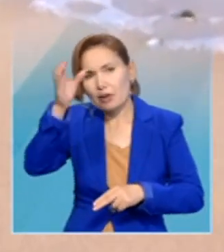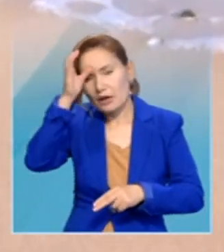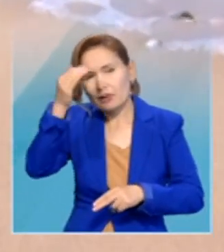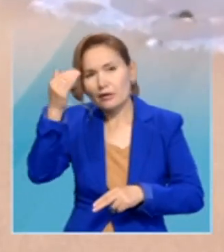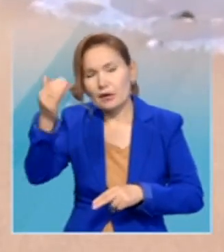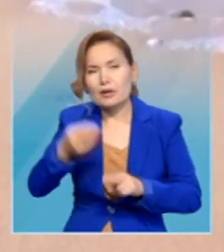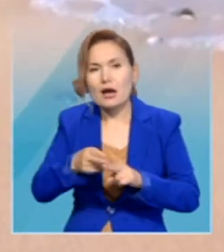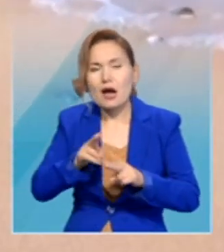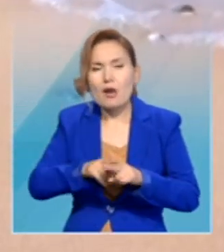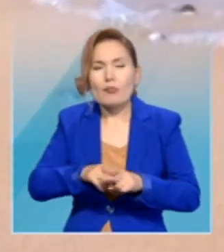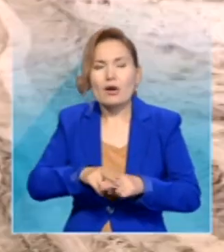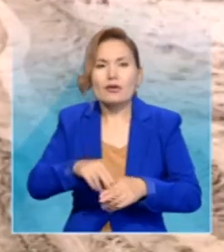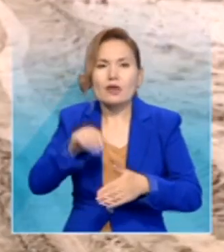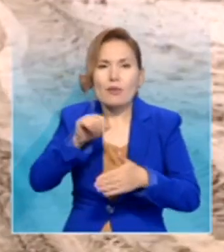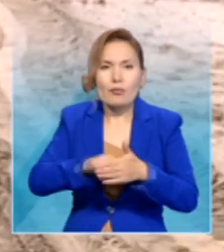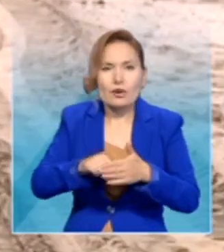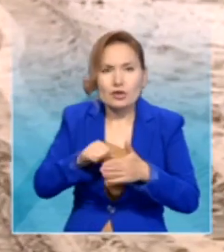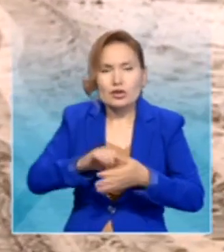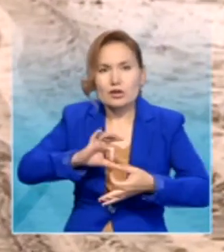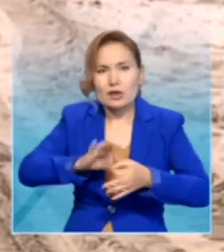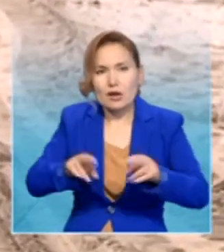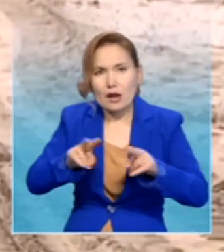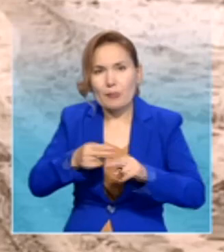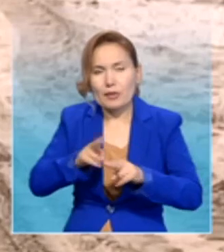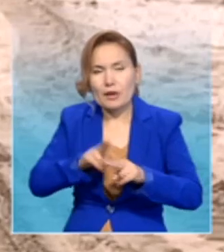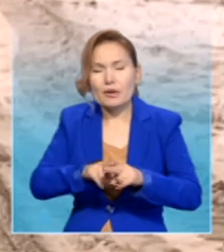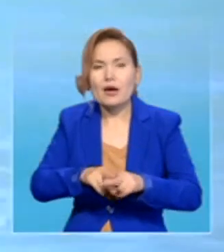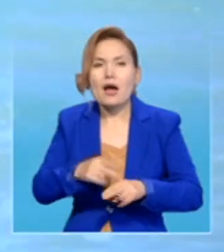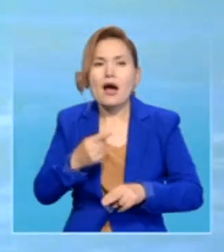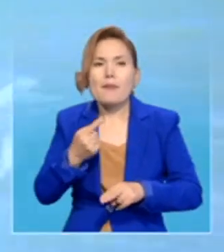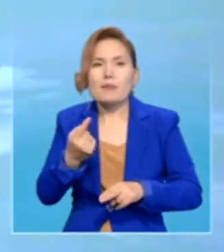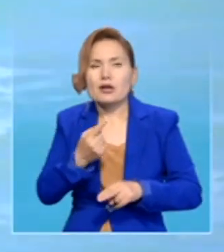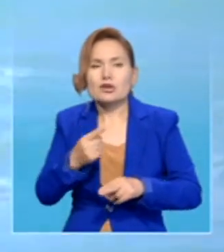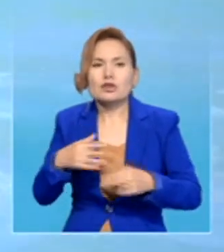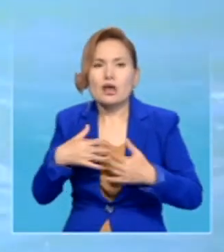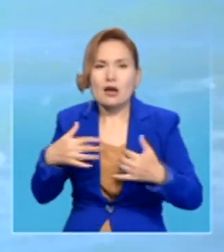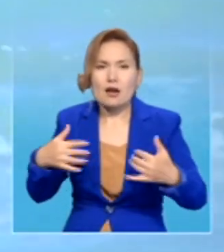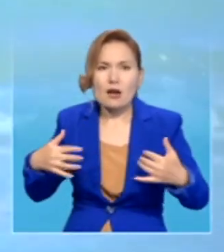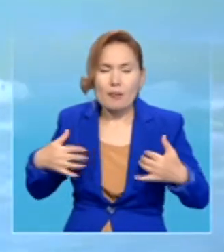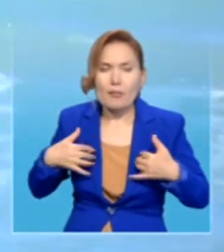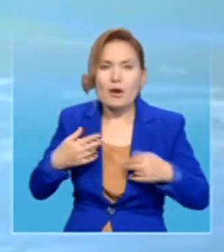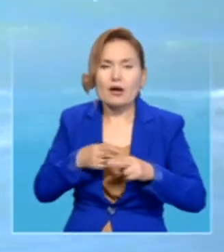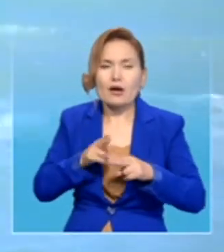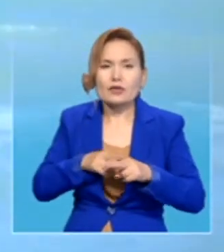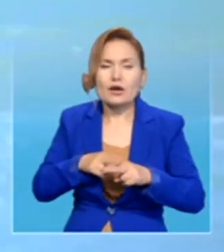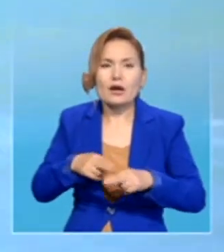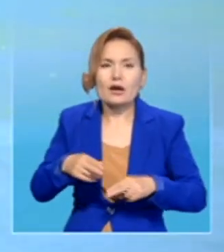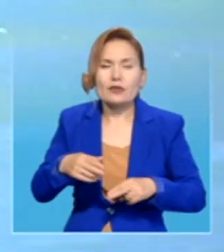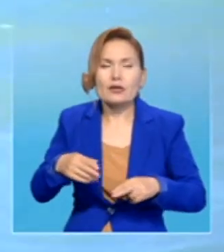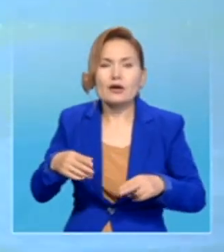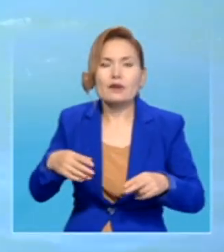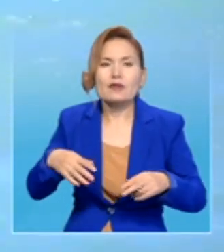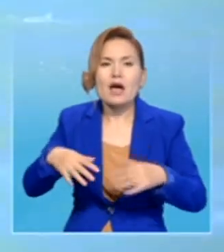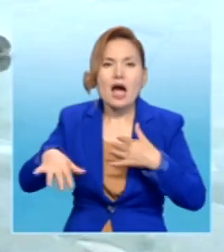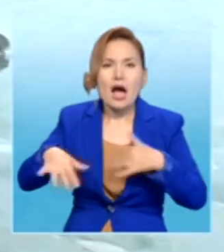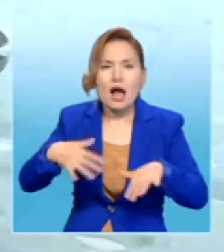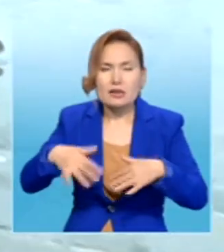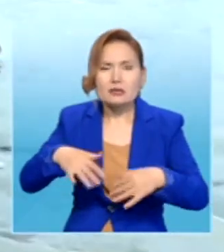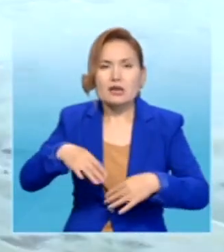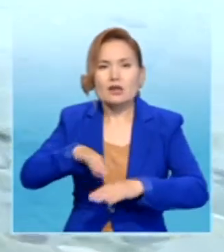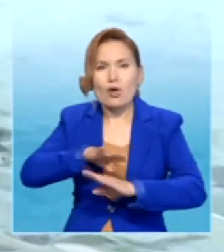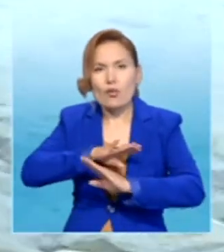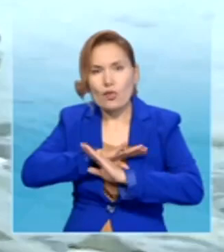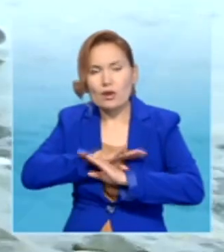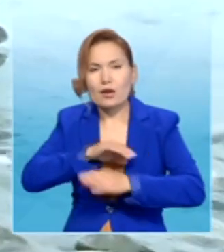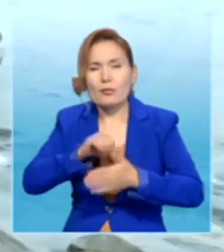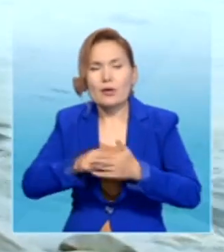ғалымдар бірнеше болжамды себептерін алға тартты. Біріншісі, итбалықтардың ашық теңізге ерте шыққан күшіктері әлсіреп өлген. Сондай-ақ су